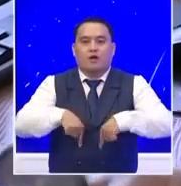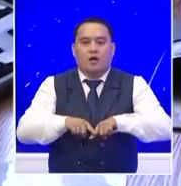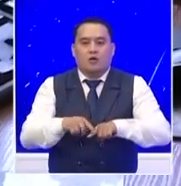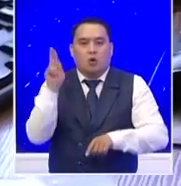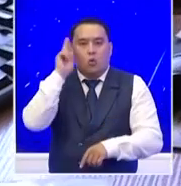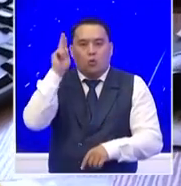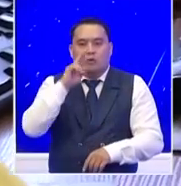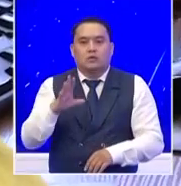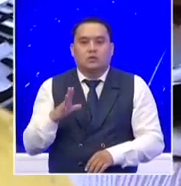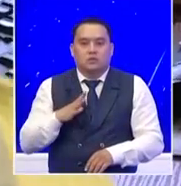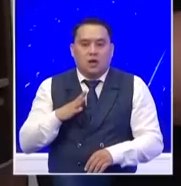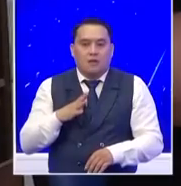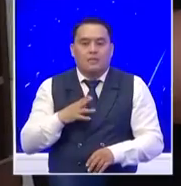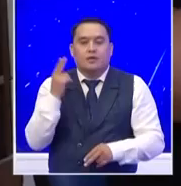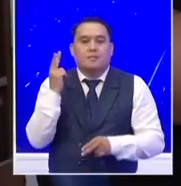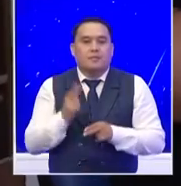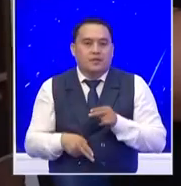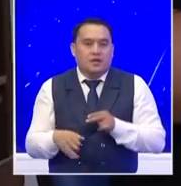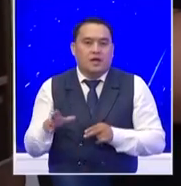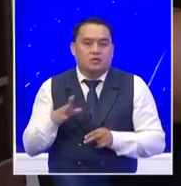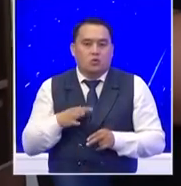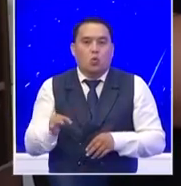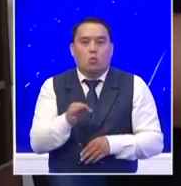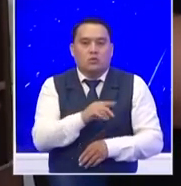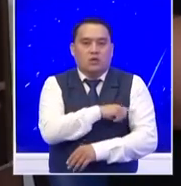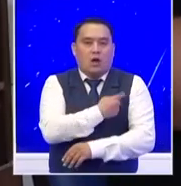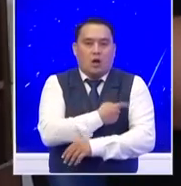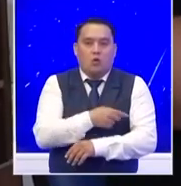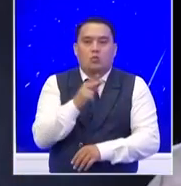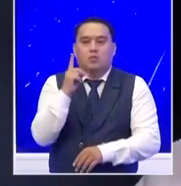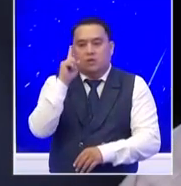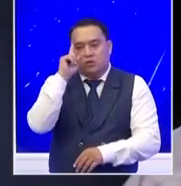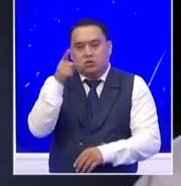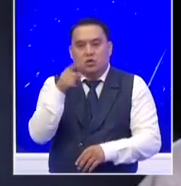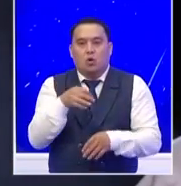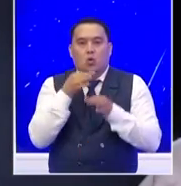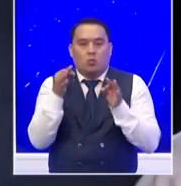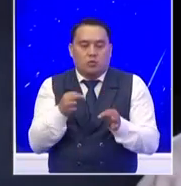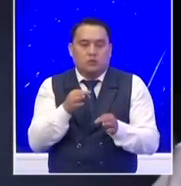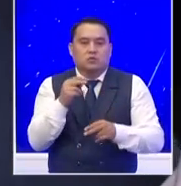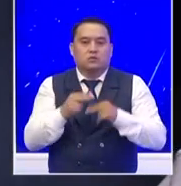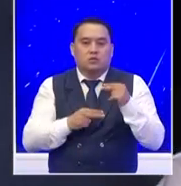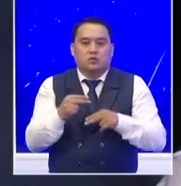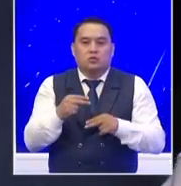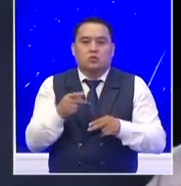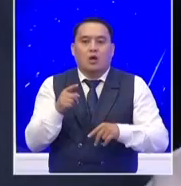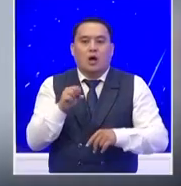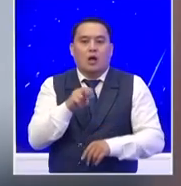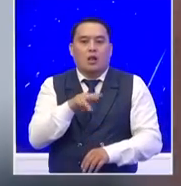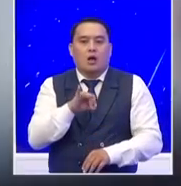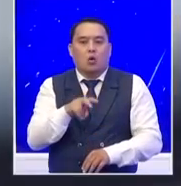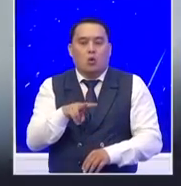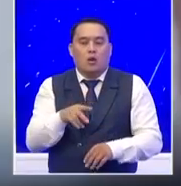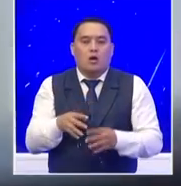факультетінде оқыған, білім орнын тәмамдаған соң облыстық ауруханада бір жыл іс тәжірибеден өтеді. Кейін туған жері Алакөл